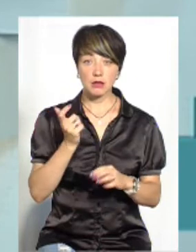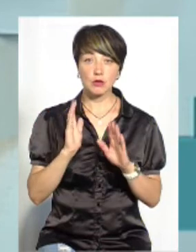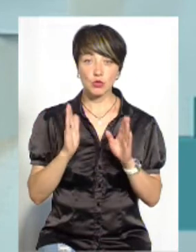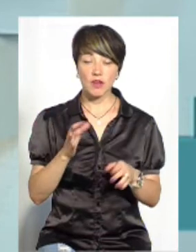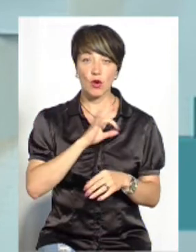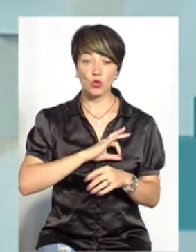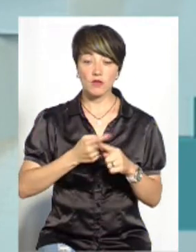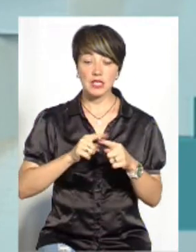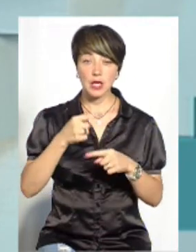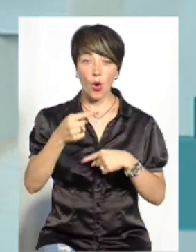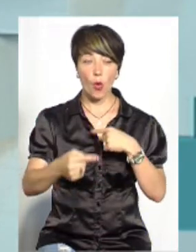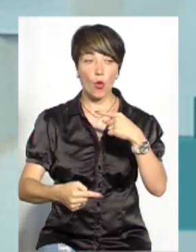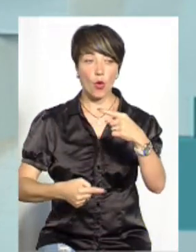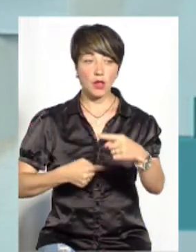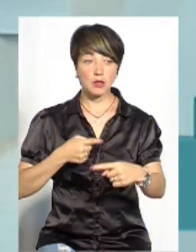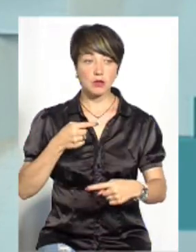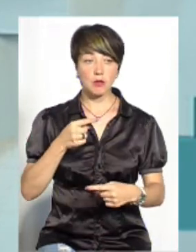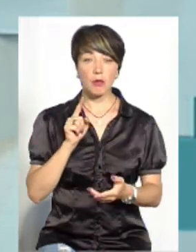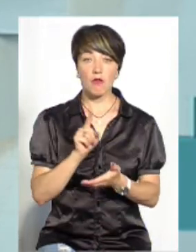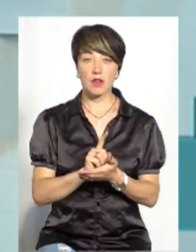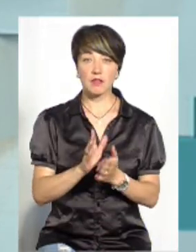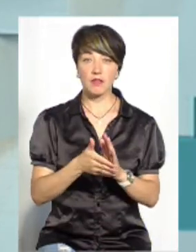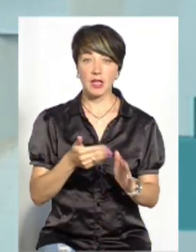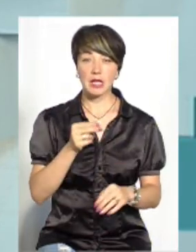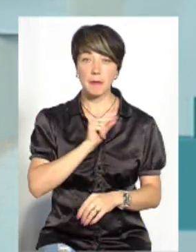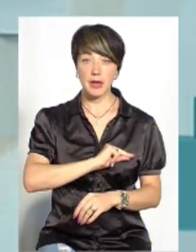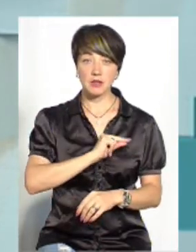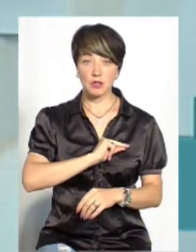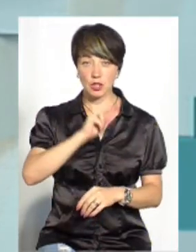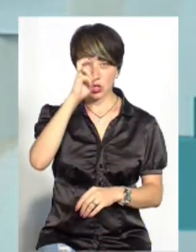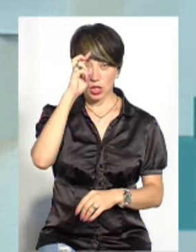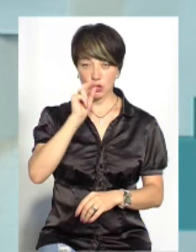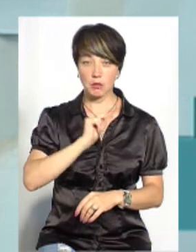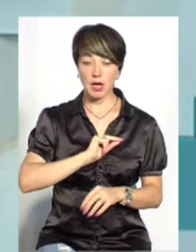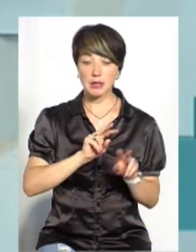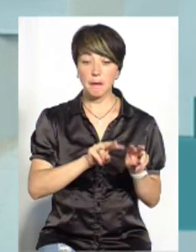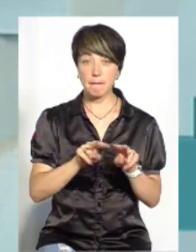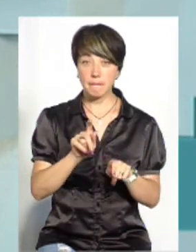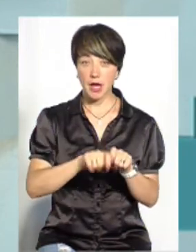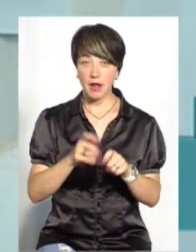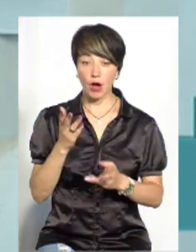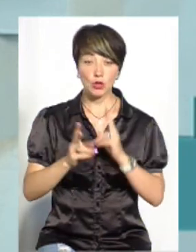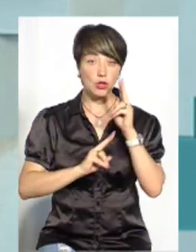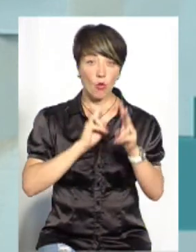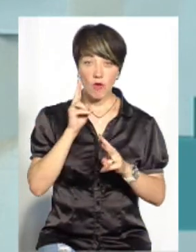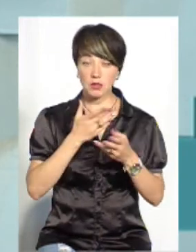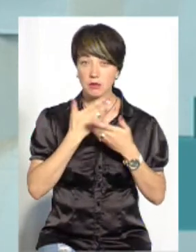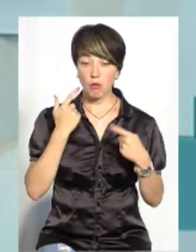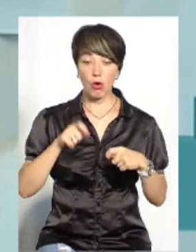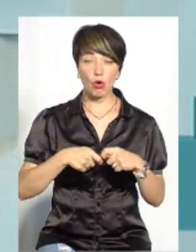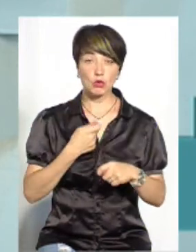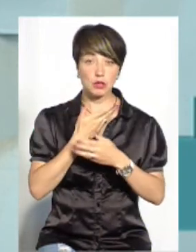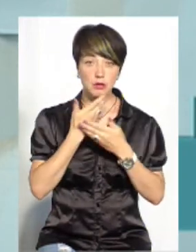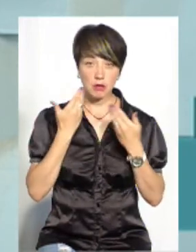експлуатувати це колесо, повинен викликати інспектора управління Держпраці для перевірки. Якщо зауважень в інспектора не буде, порушень не